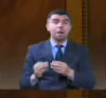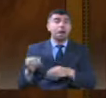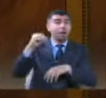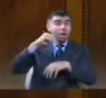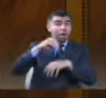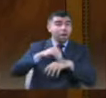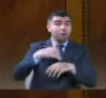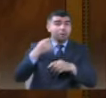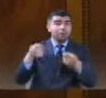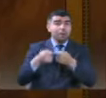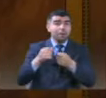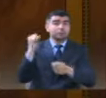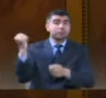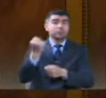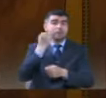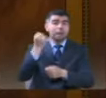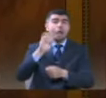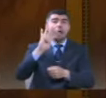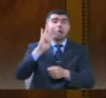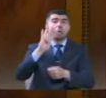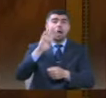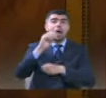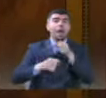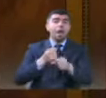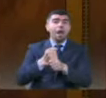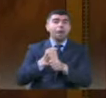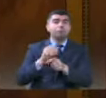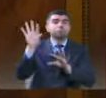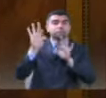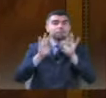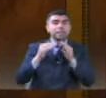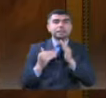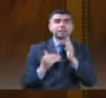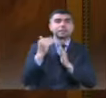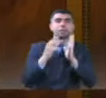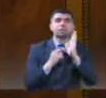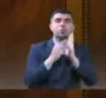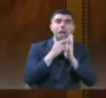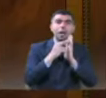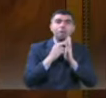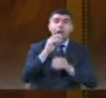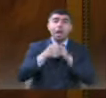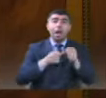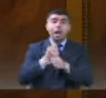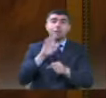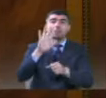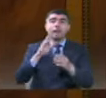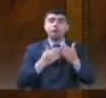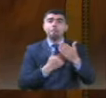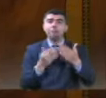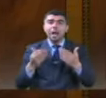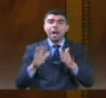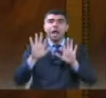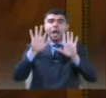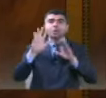سقف الانتظار في 4 سنوات للترقية بالاختيار. وديروا الحساب وشوفوا العام الأول 5 مليار ديال الدرهم، العام الثاني 10، العام